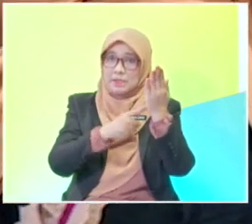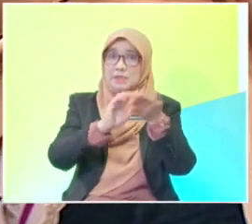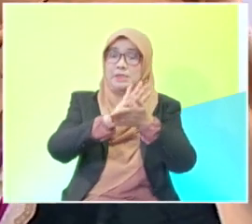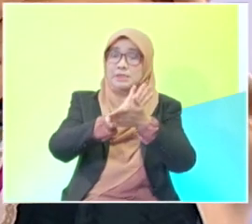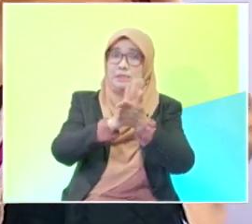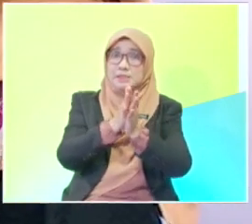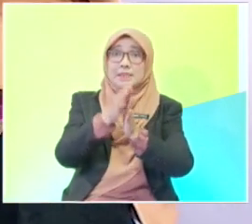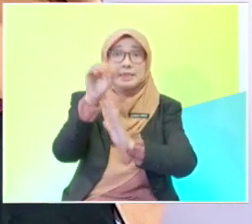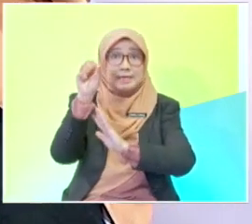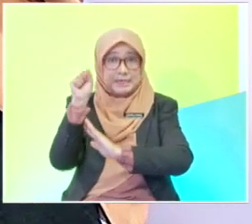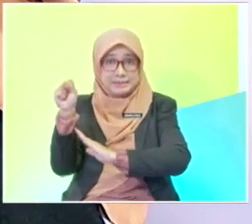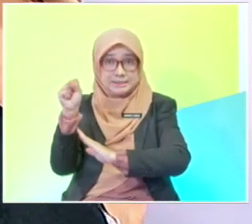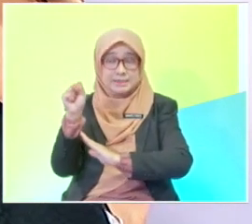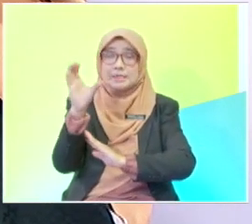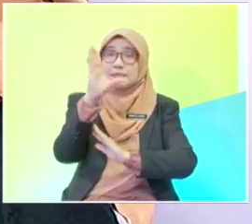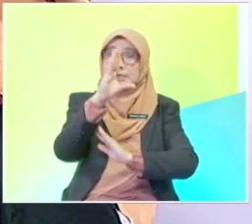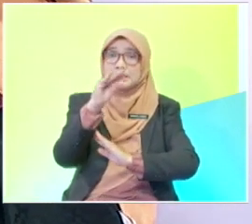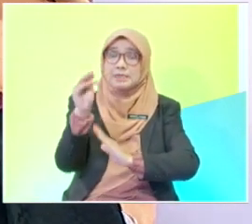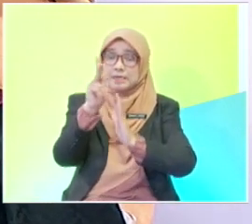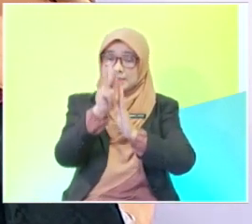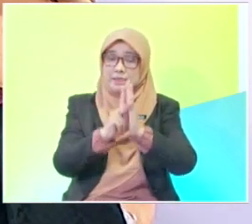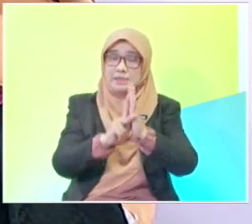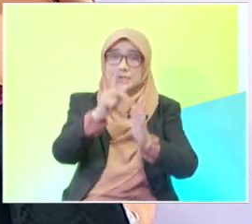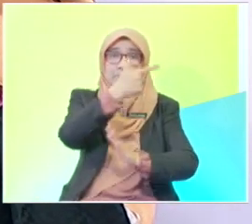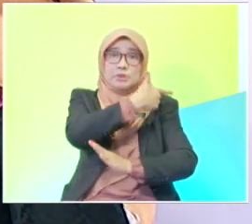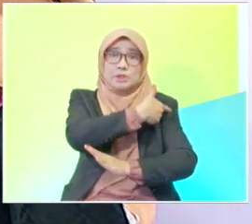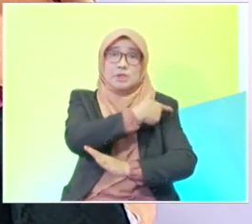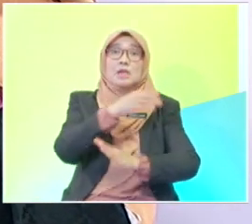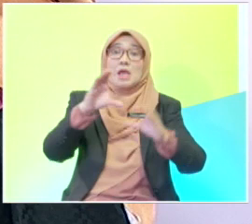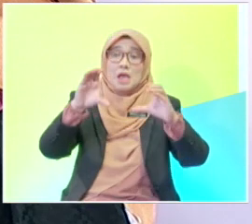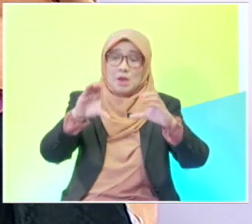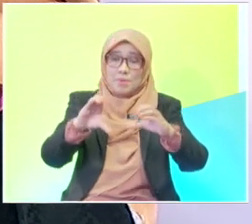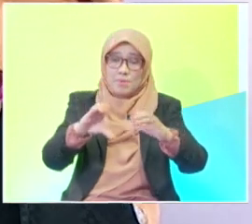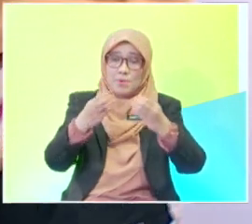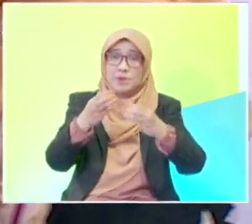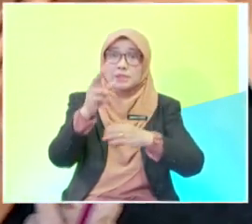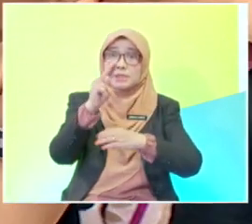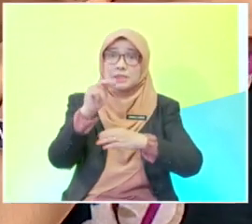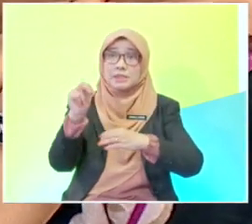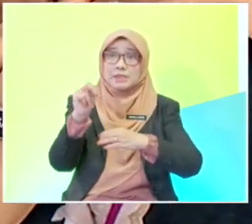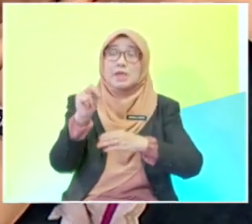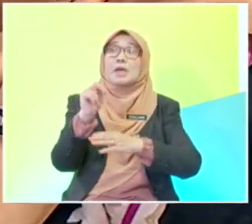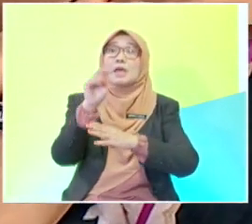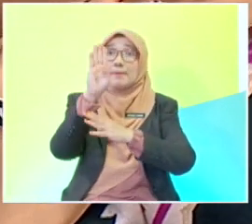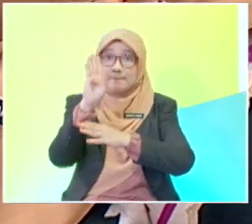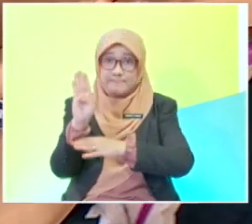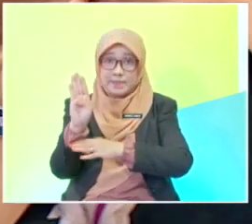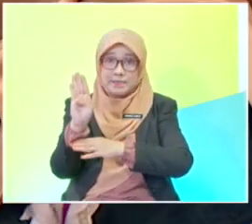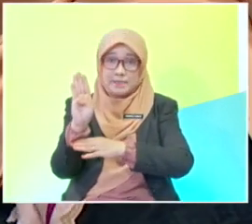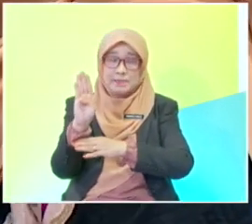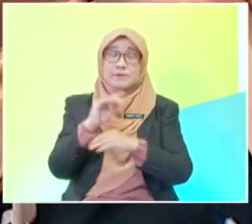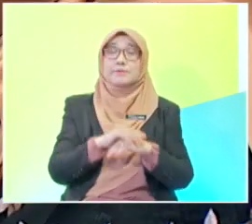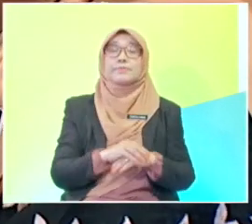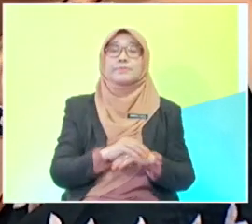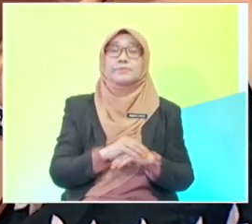S. Okey, dan keimunan aktif buatan. Huruf B. Apa tu? Huruf B di situ cikgu. Okey,